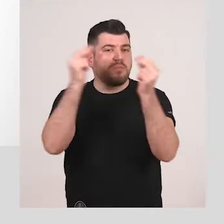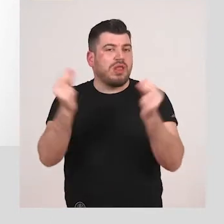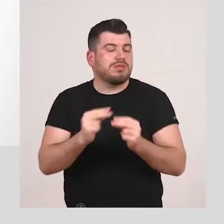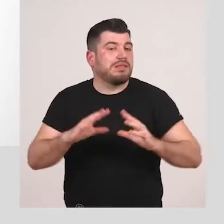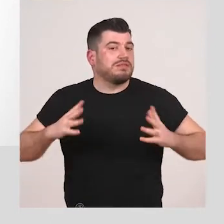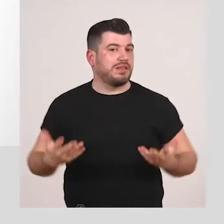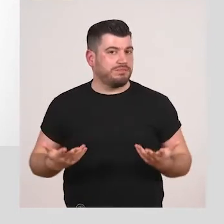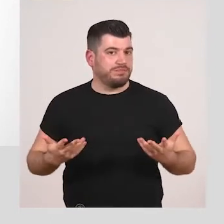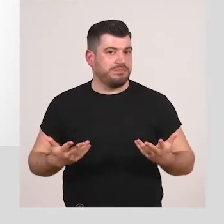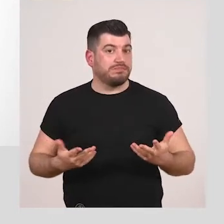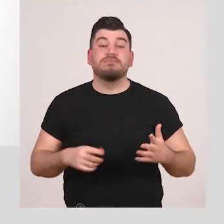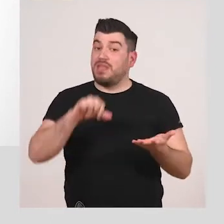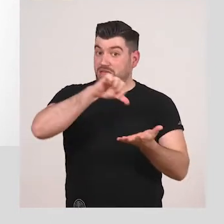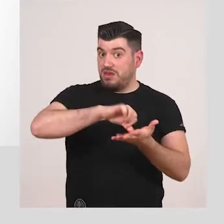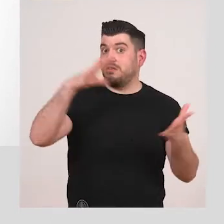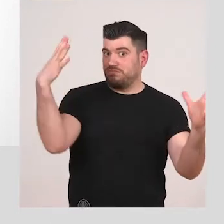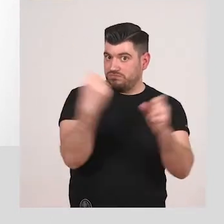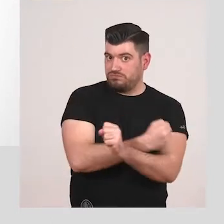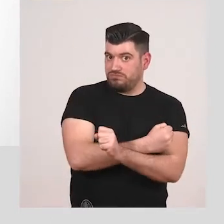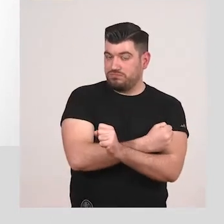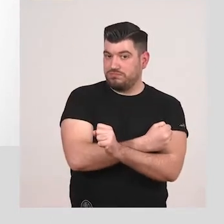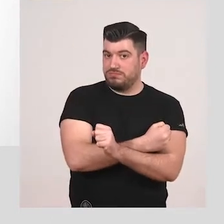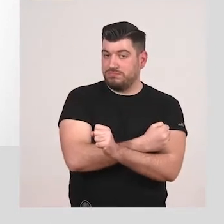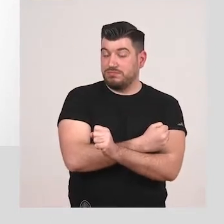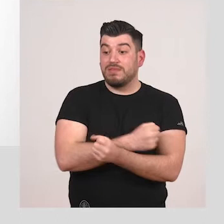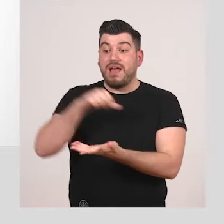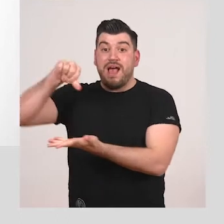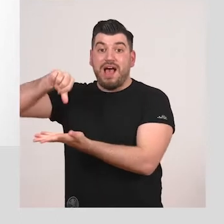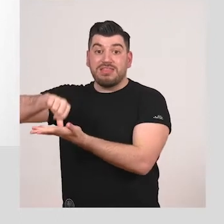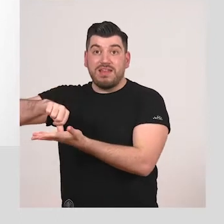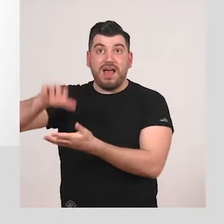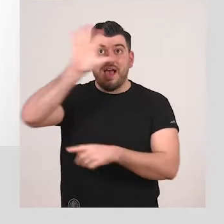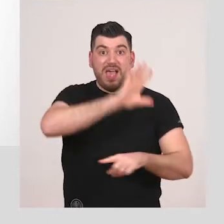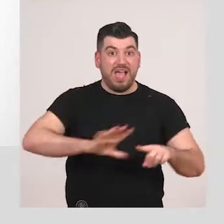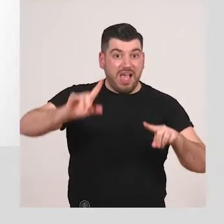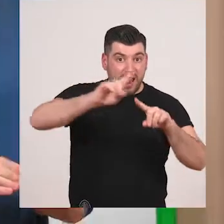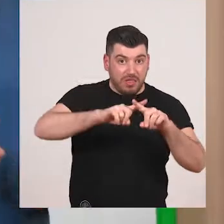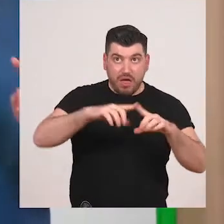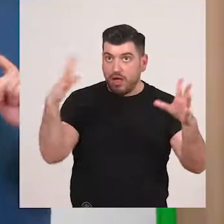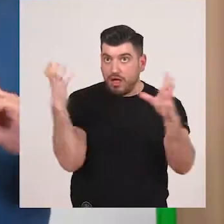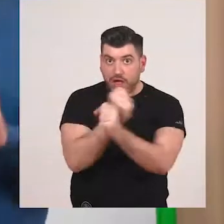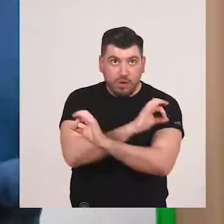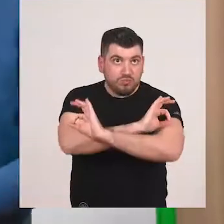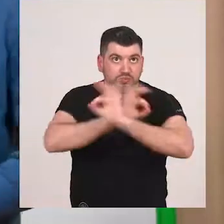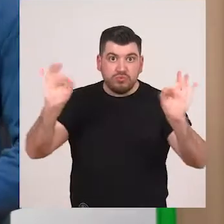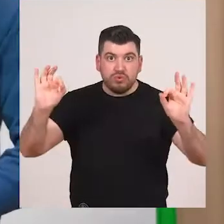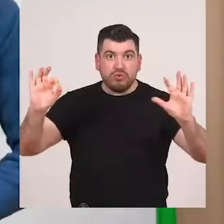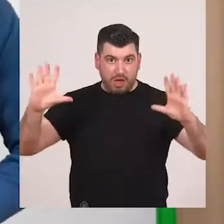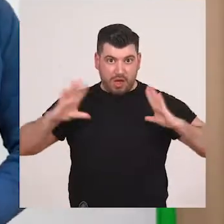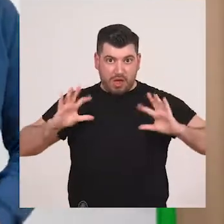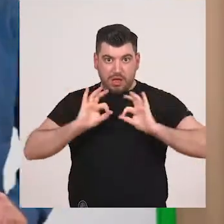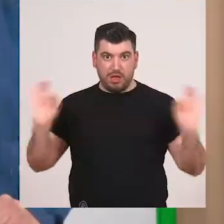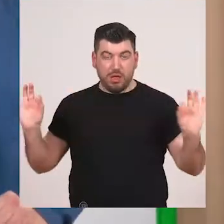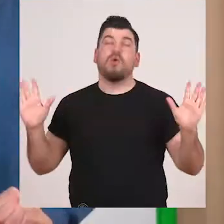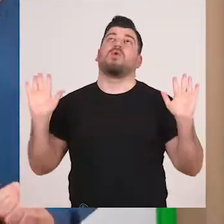Οι Αθηναίοι πέτυχαν λαμπρή νίκη. Η Αθήνα όμως και η Ελλάδα σώθηκαν προσωρινά. Ήταν όμως η πρώτη